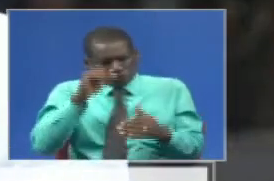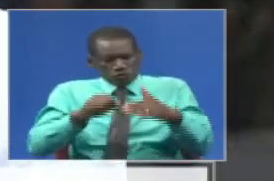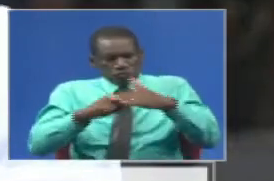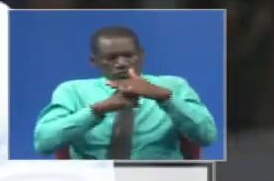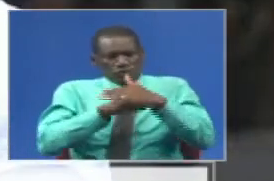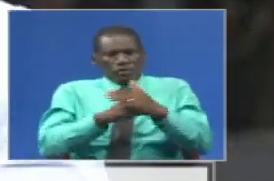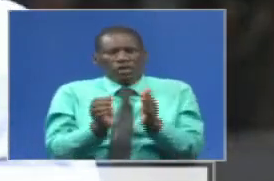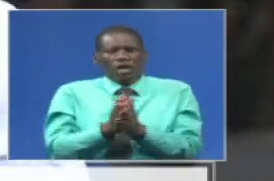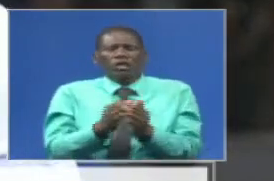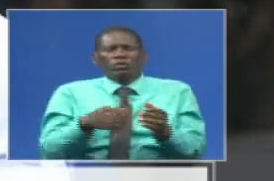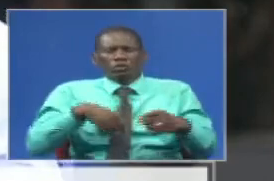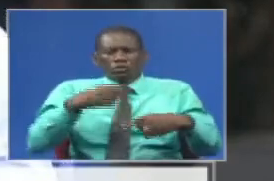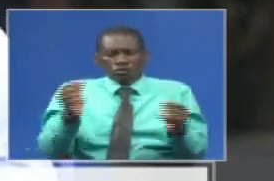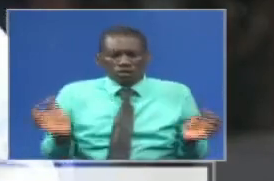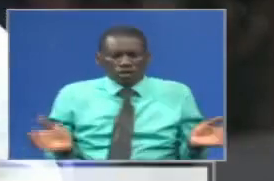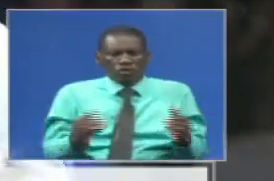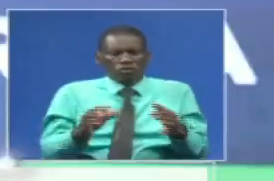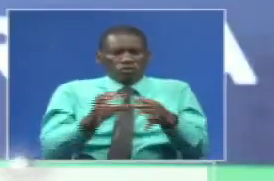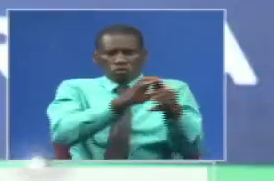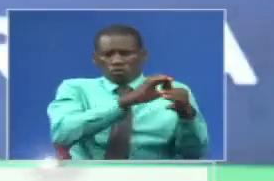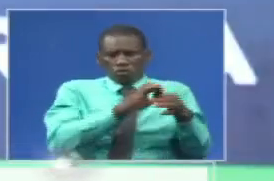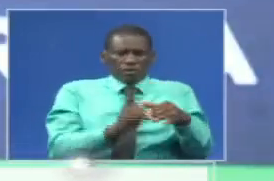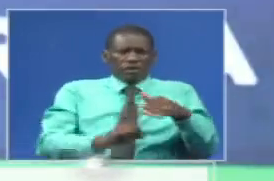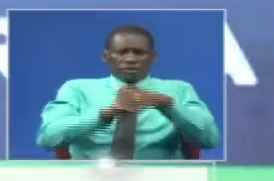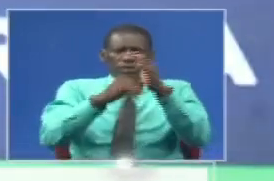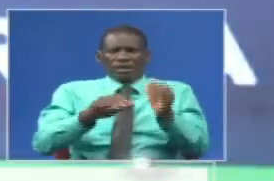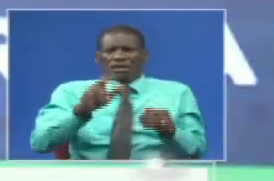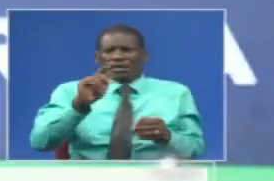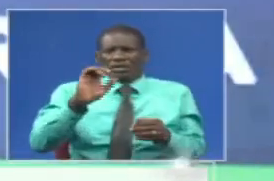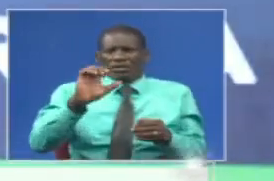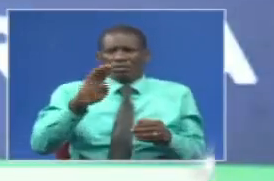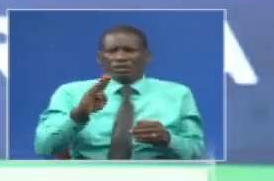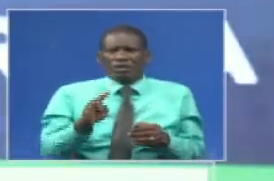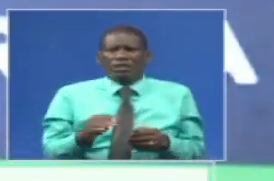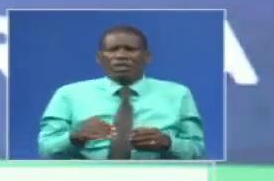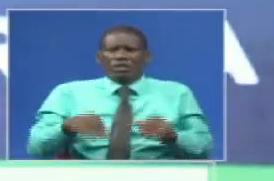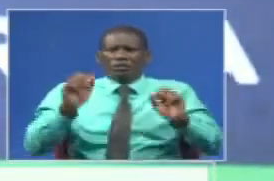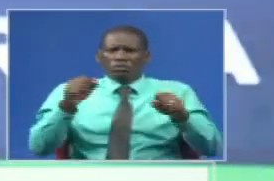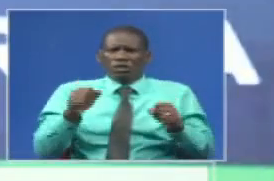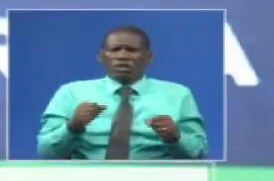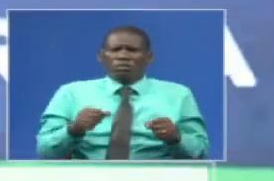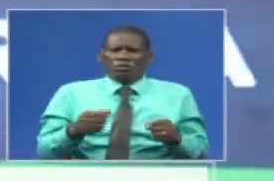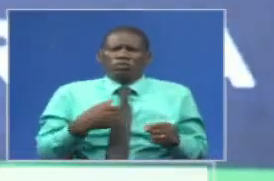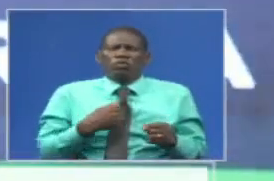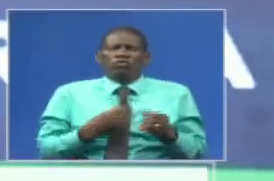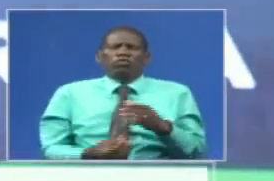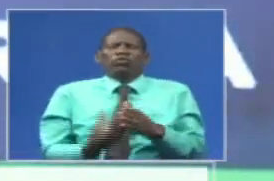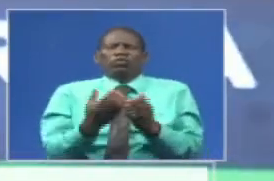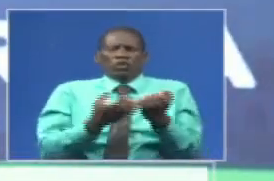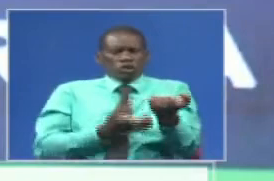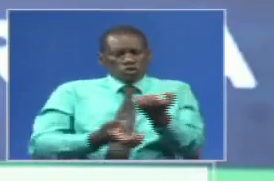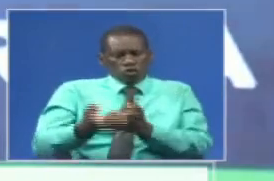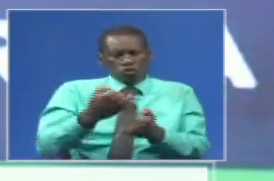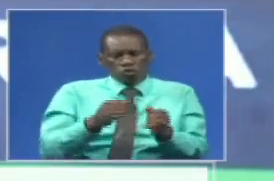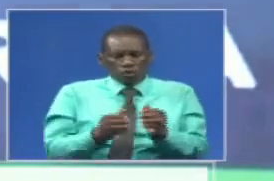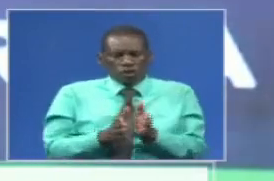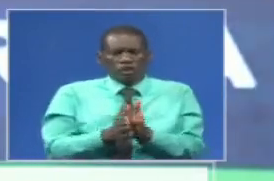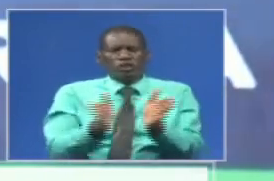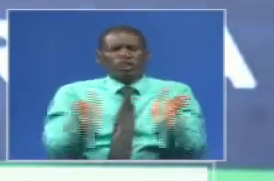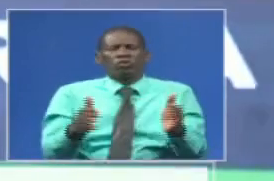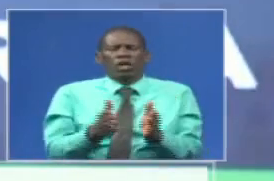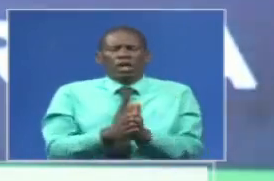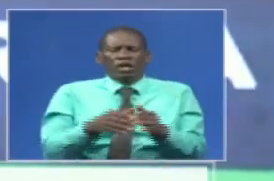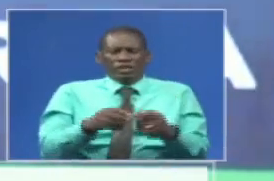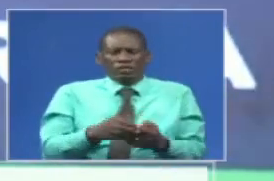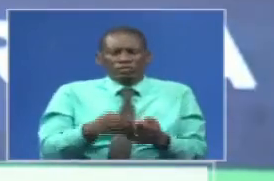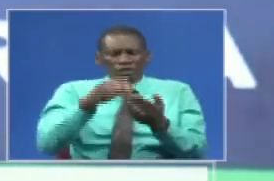and to encourage corporate sponsors like KCB. Ili tukuze uchumi kwa jumla na hasa sekta hii